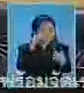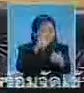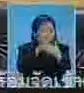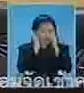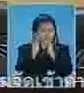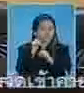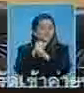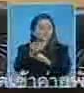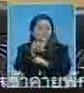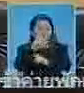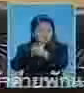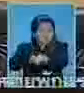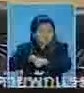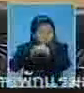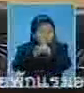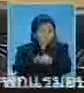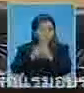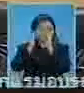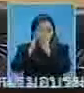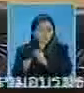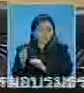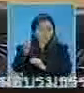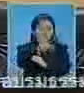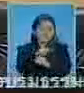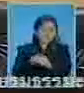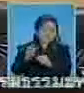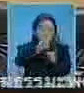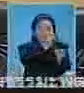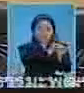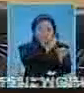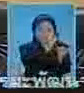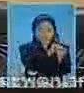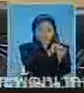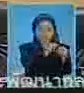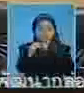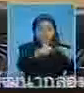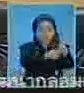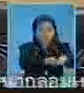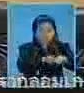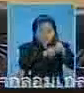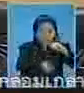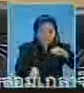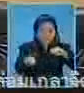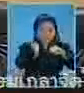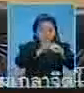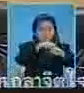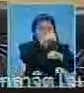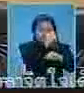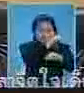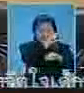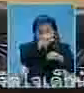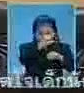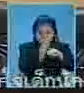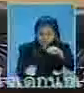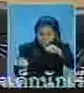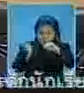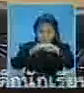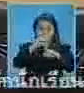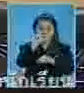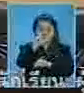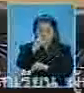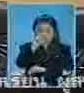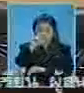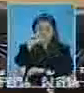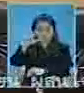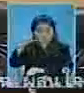งได้เพิ่มขึ้นจากประมาณ10ล้านบัญชีมาเป็น21ล้านบัญชีในวันนี้และเงินฝากโดยเฉ